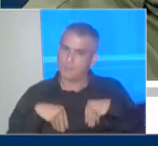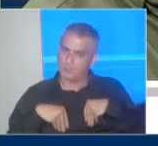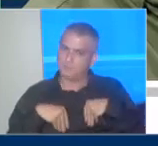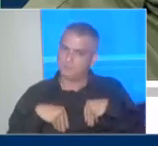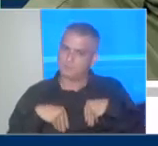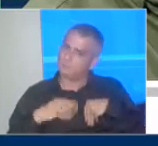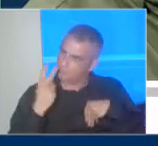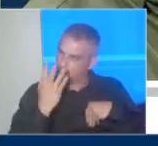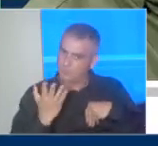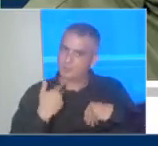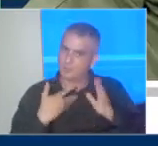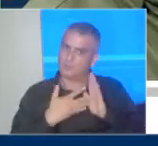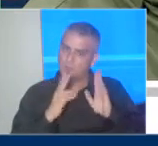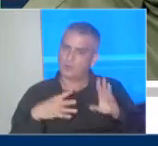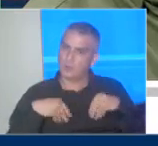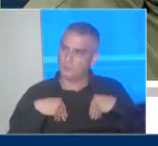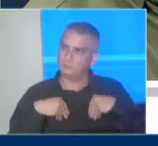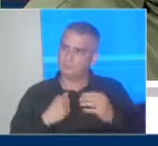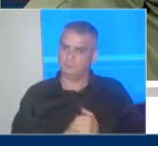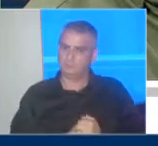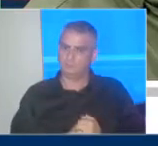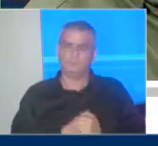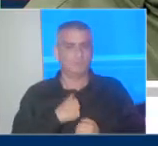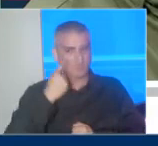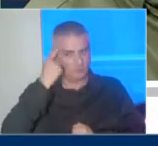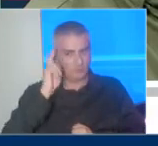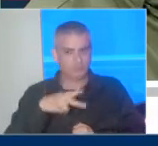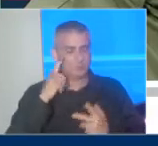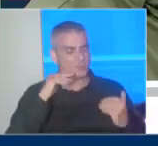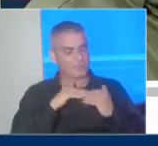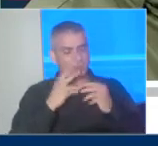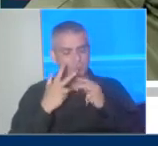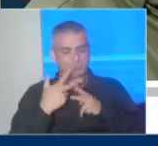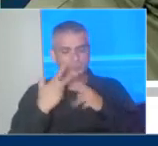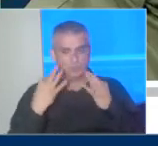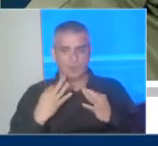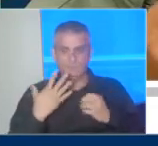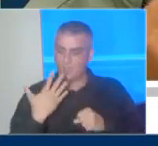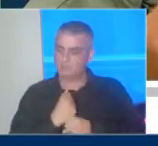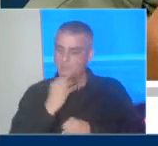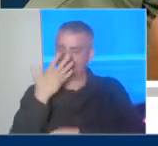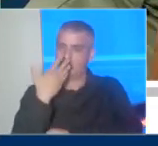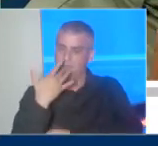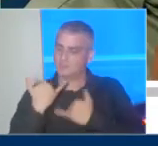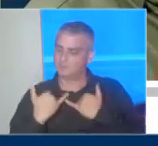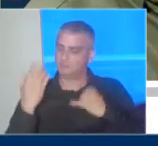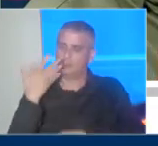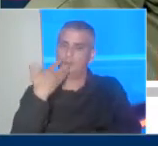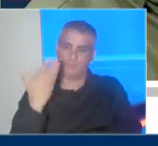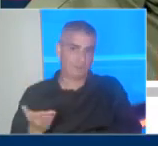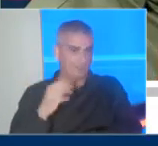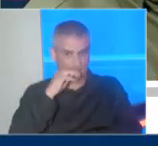עליו. אוקיי? בוא נראה. בוא נבדוק אם אנחנו יכולים להסכים על הדבר הבא. אני חושבת שיש תיאום מושלם בין הצלחה של מדינה, סגסוג של